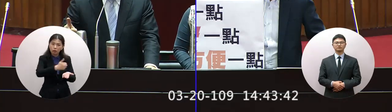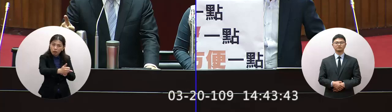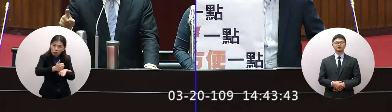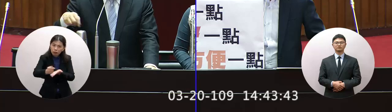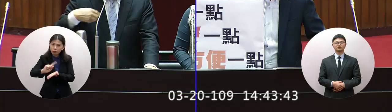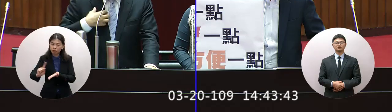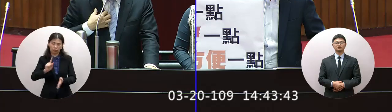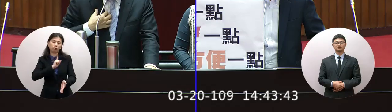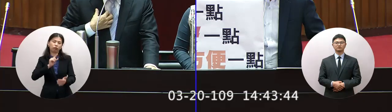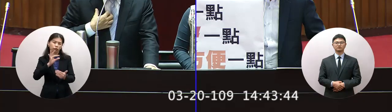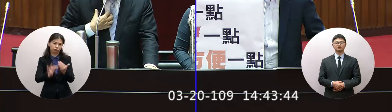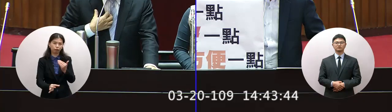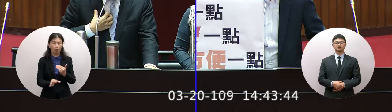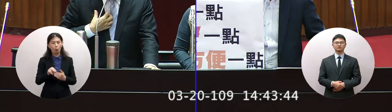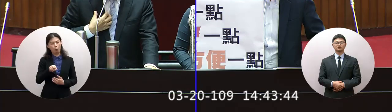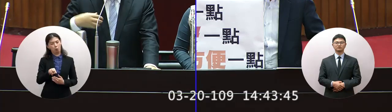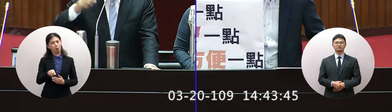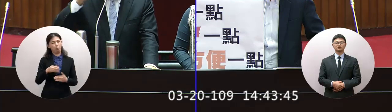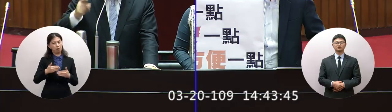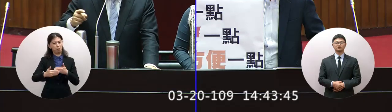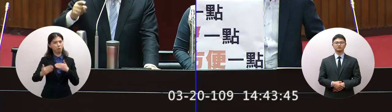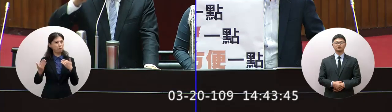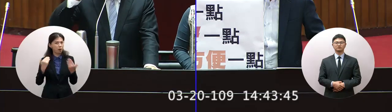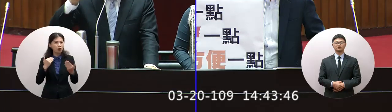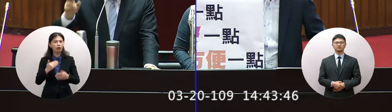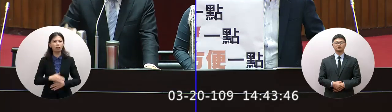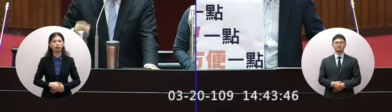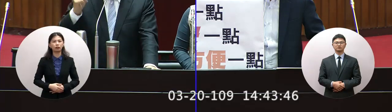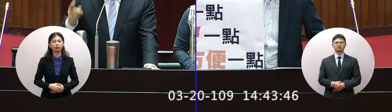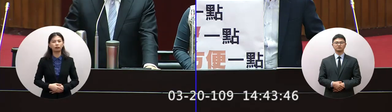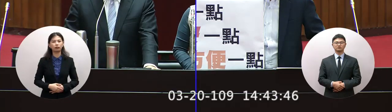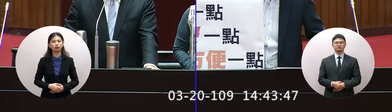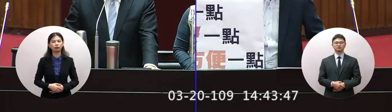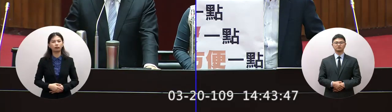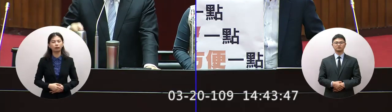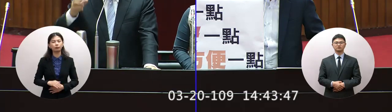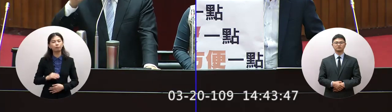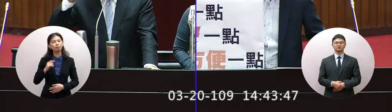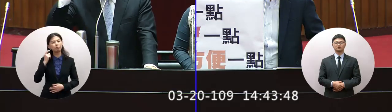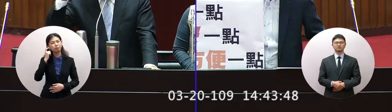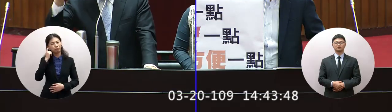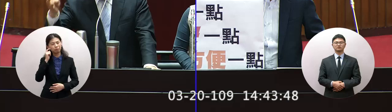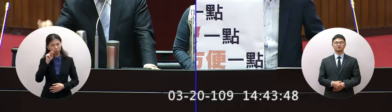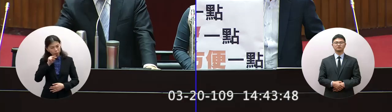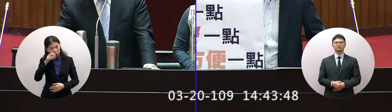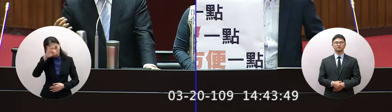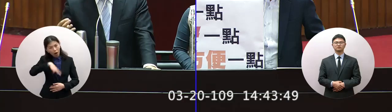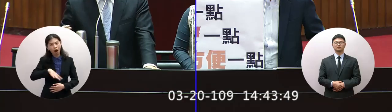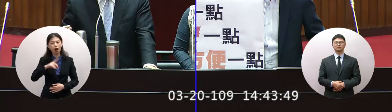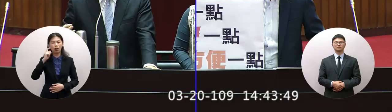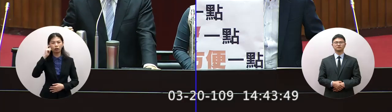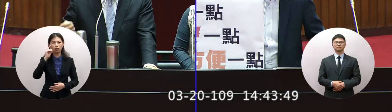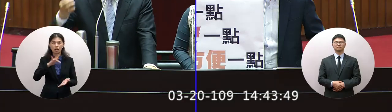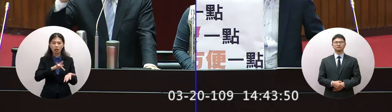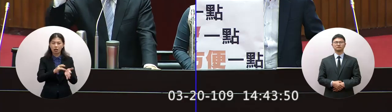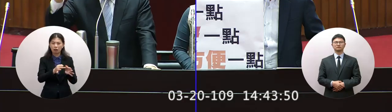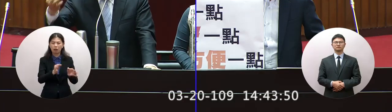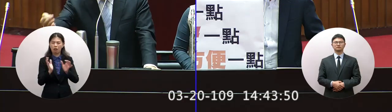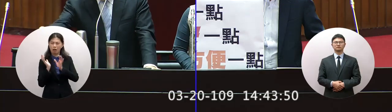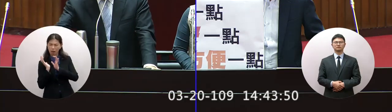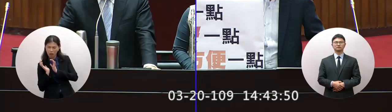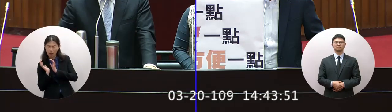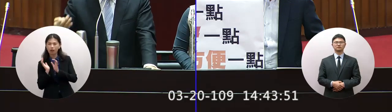政很有一套，我们亲自去看过。那后来也觉得哦，药局也负担很